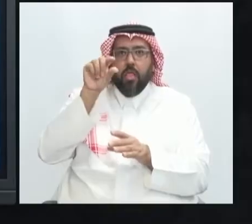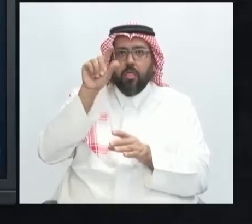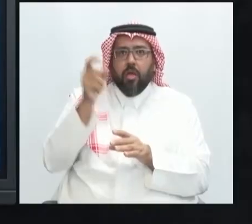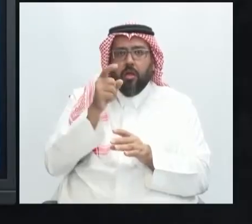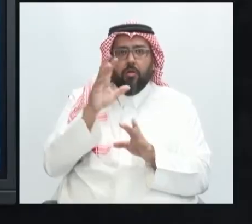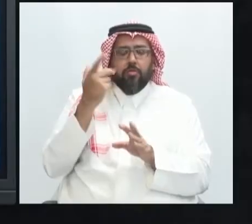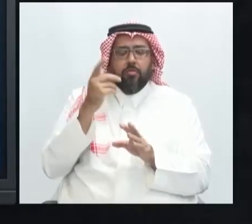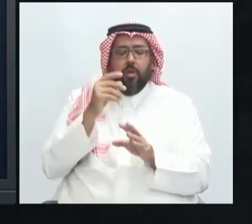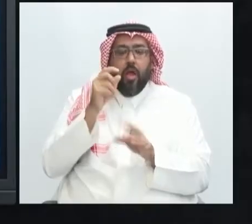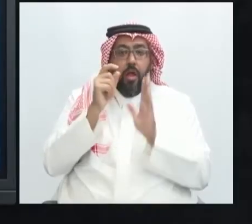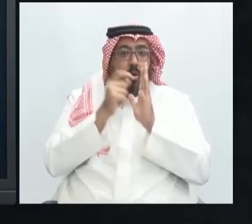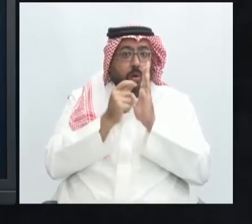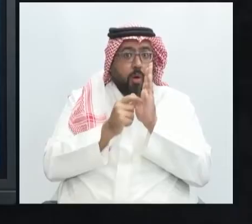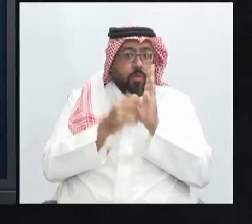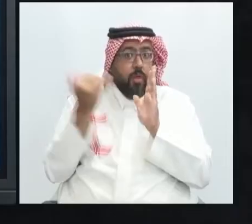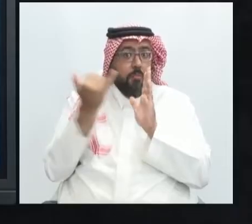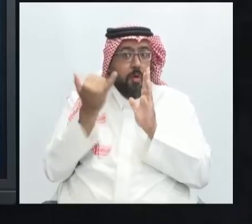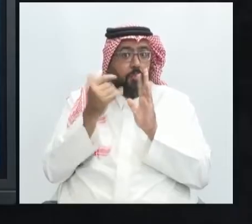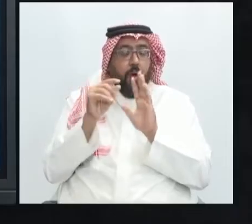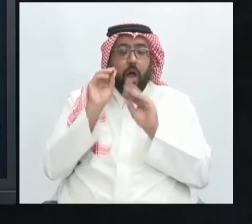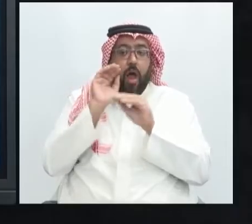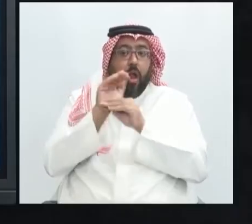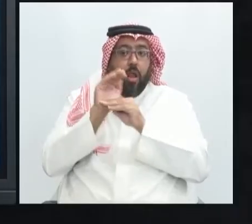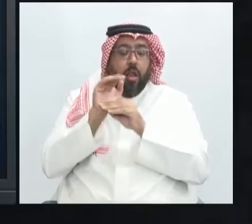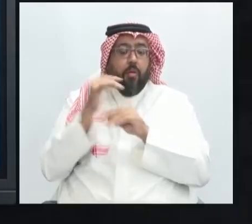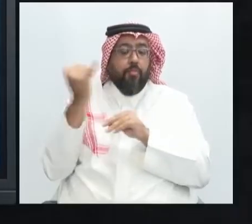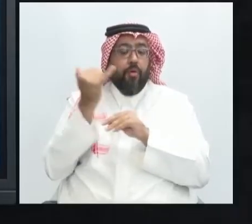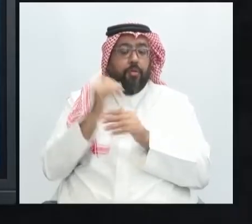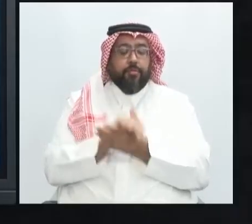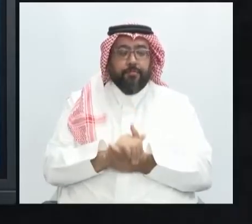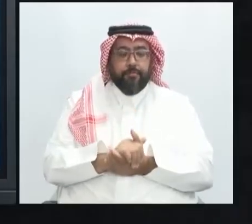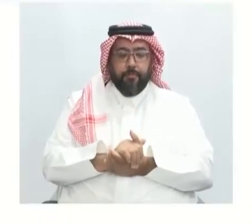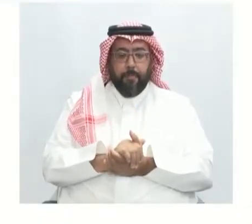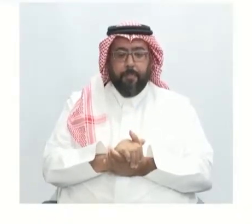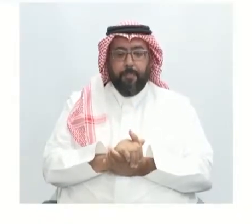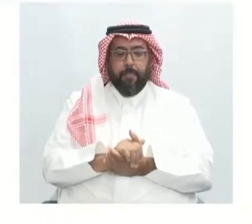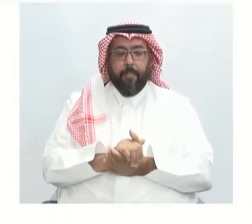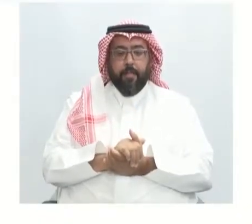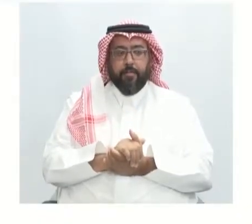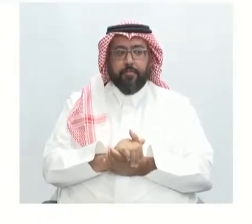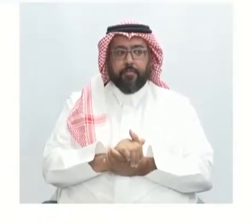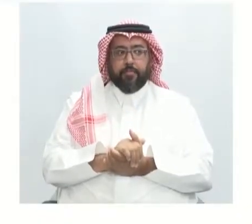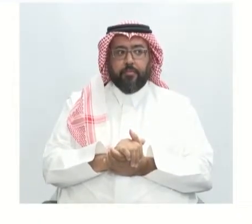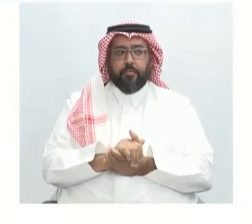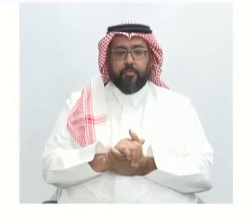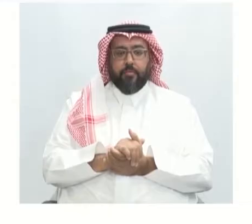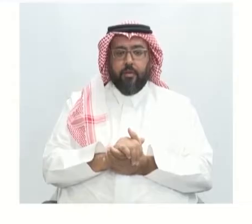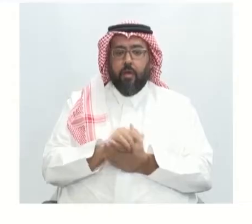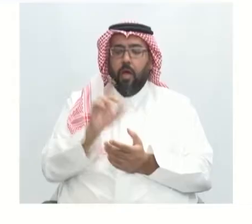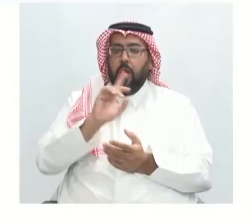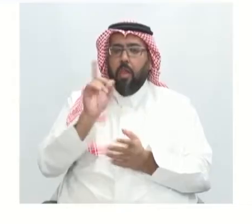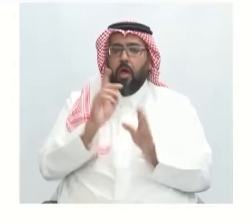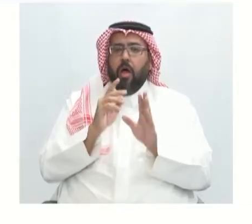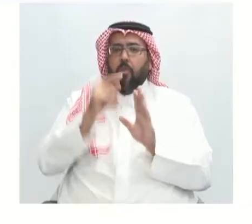المتعلقه بهذه المساله التي كانت في غايه الاهميه وقلنا ابنائي ان انكار القدر